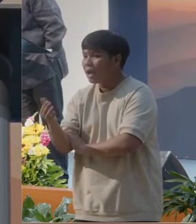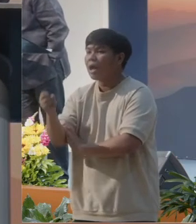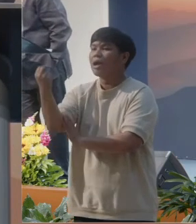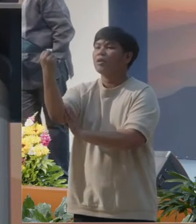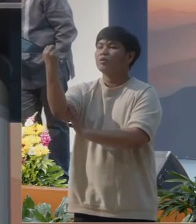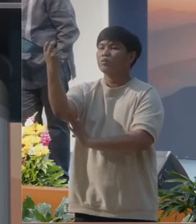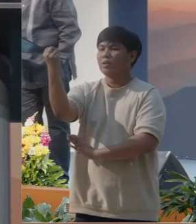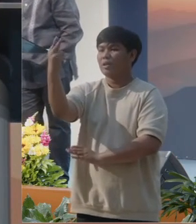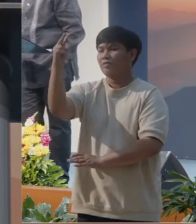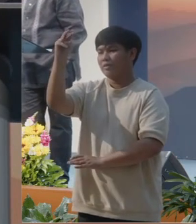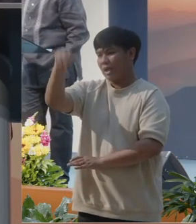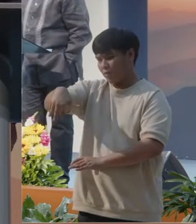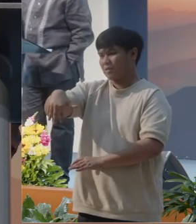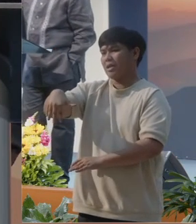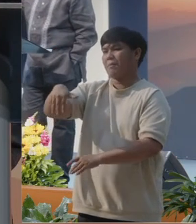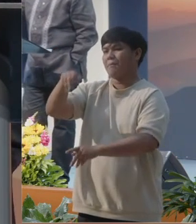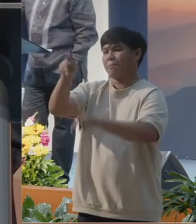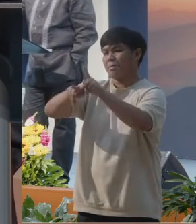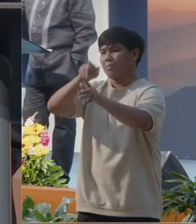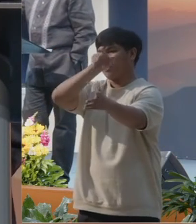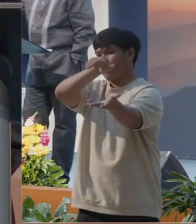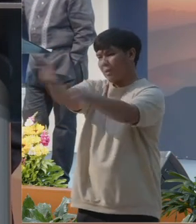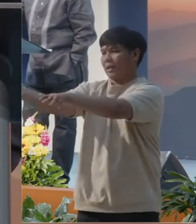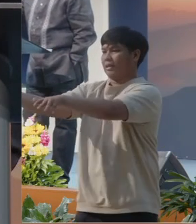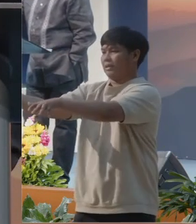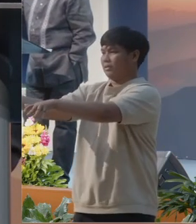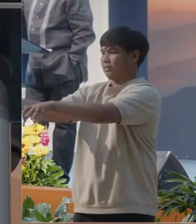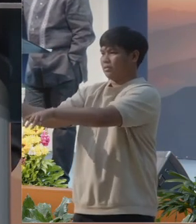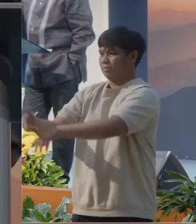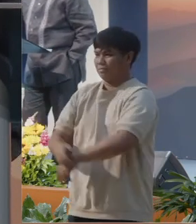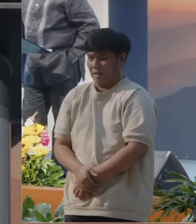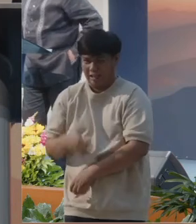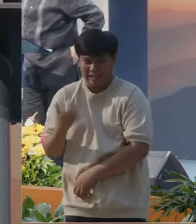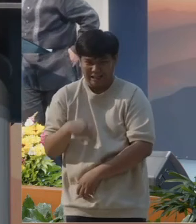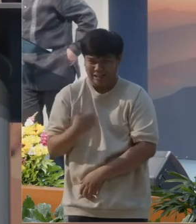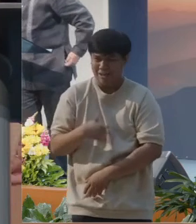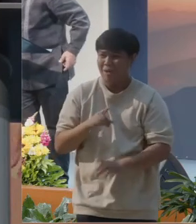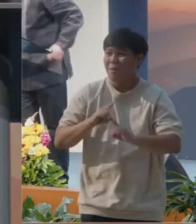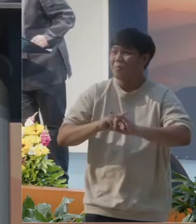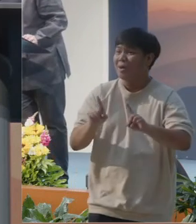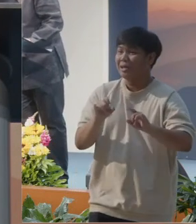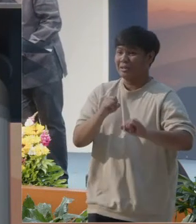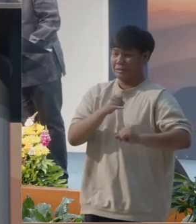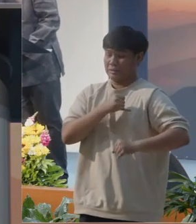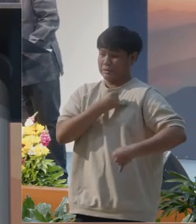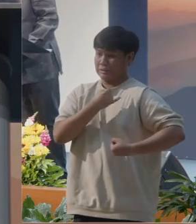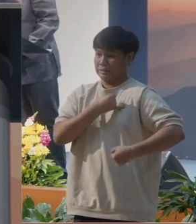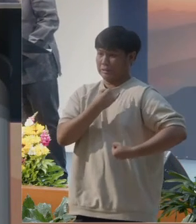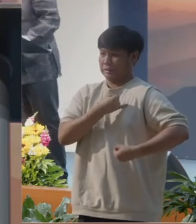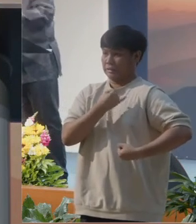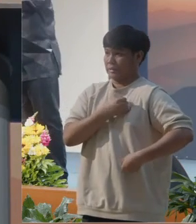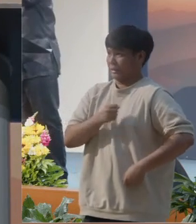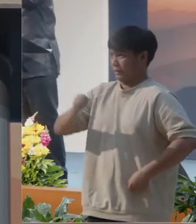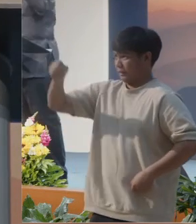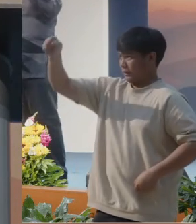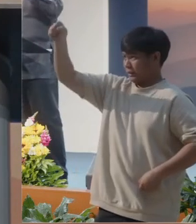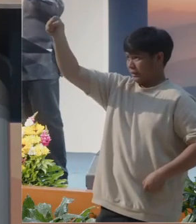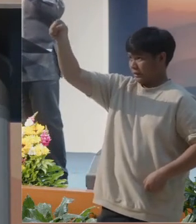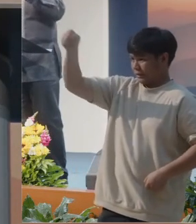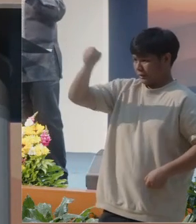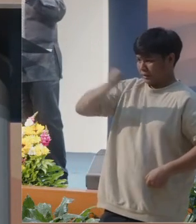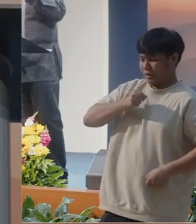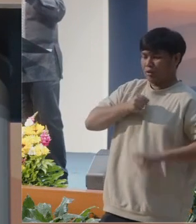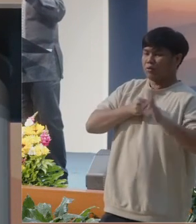12,000 people in Ai perished. And then verse 26, but Joshua did not draw back his hand. Hindi daw